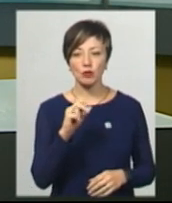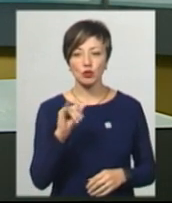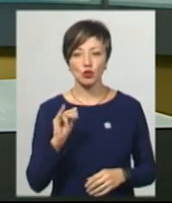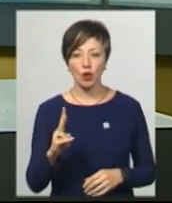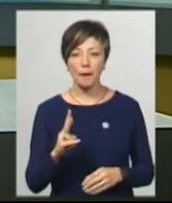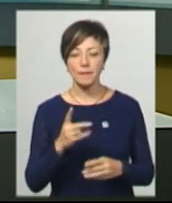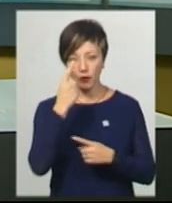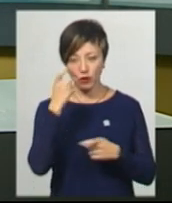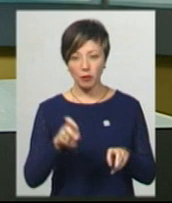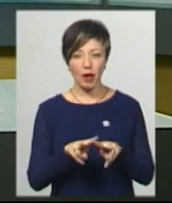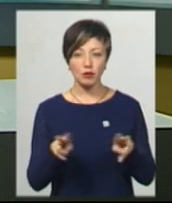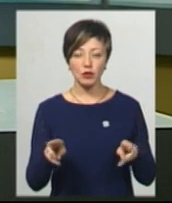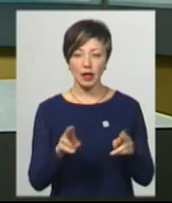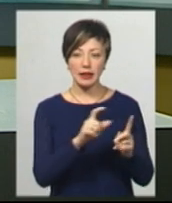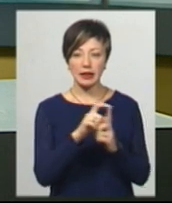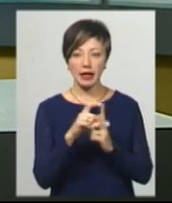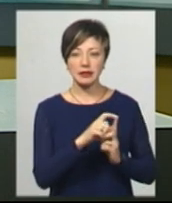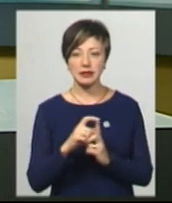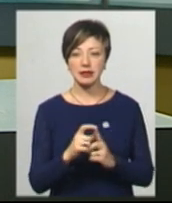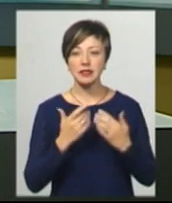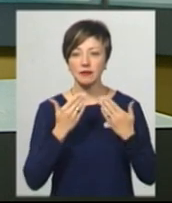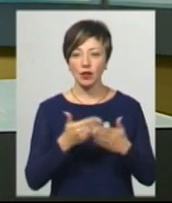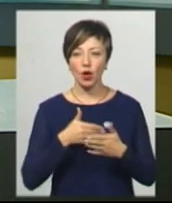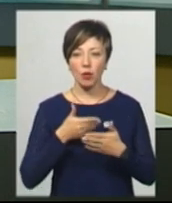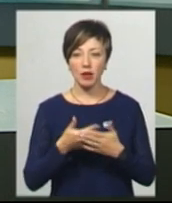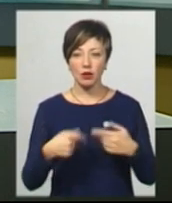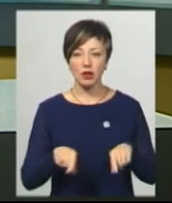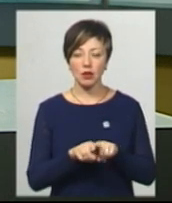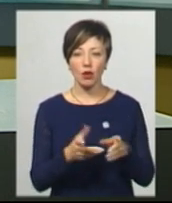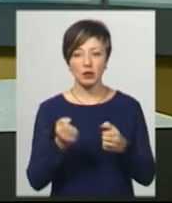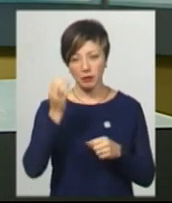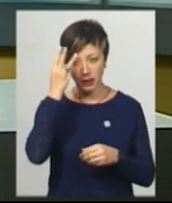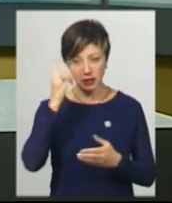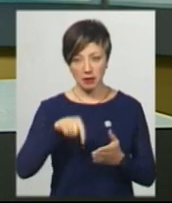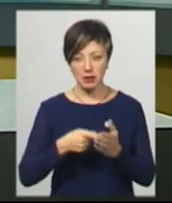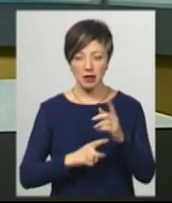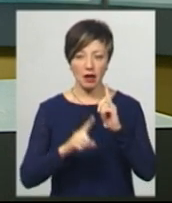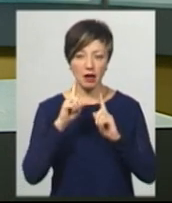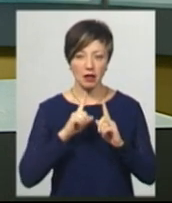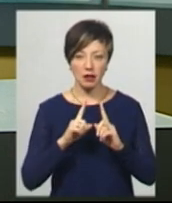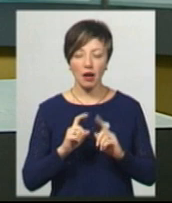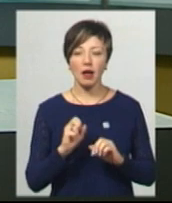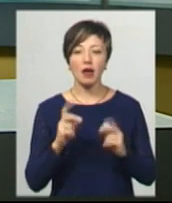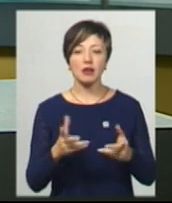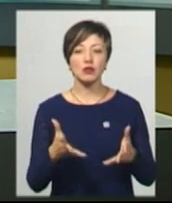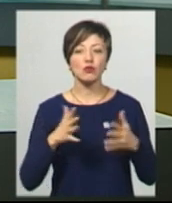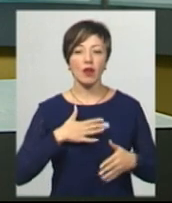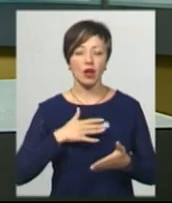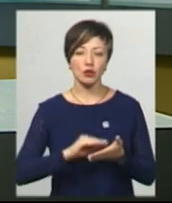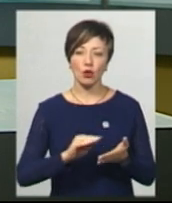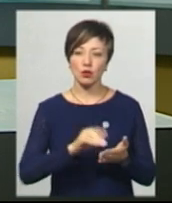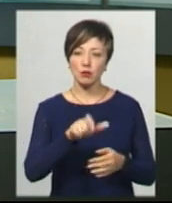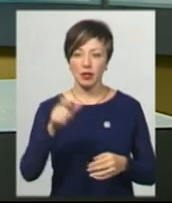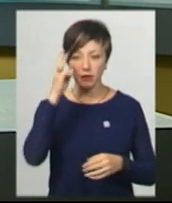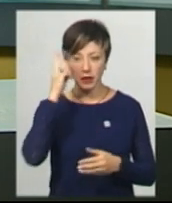повідомила, що аналогічний текст звернення від громадських організацій отримала Хмельницька міська рада. Проте, як з'ясували наші кореспонденти,